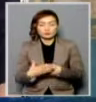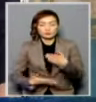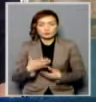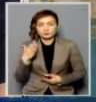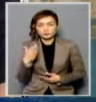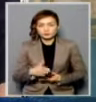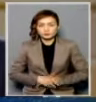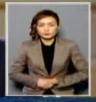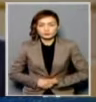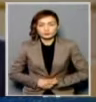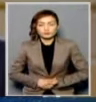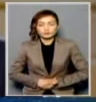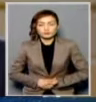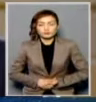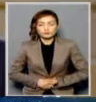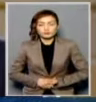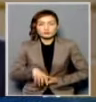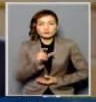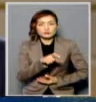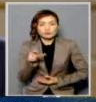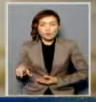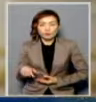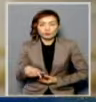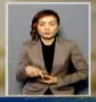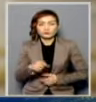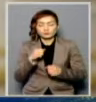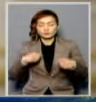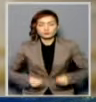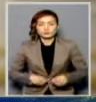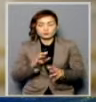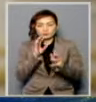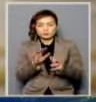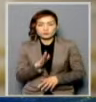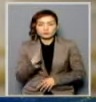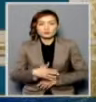адамдар жазаға тартылады. Мен үшін азаматтарымыздың құқығы аса маңызды.